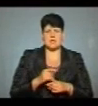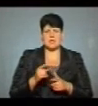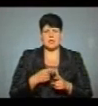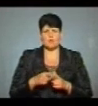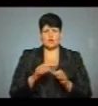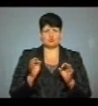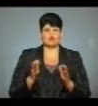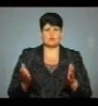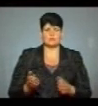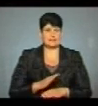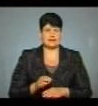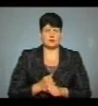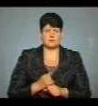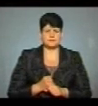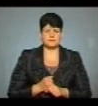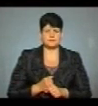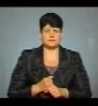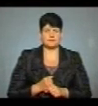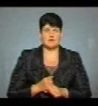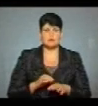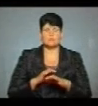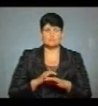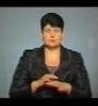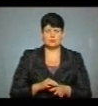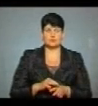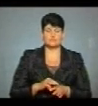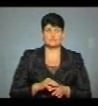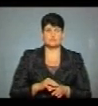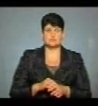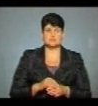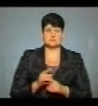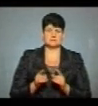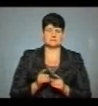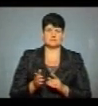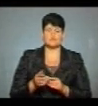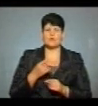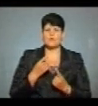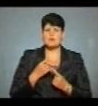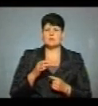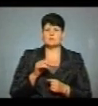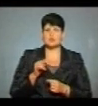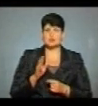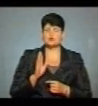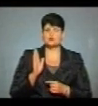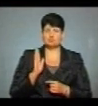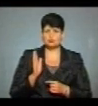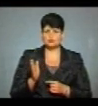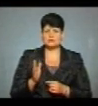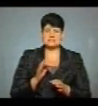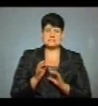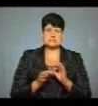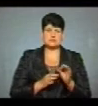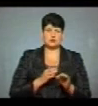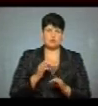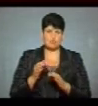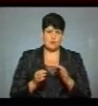складність. Так. І трубопроводи – це одна з частин цієї перебудови. Говорили про те, що буде цілодобове